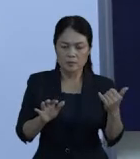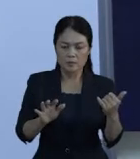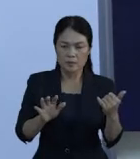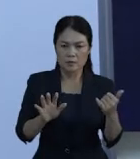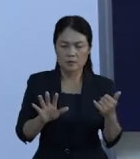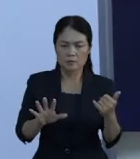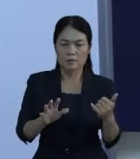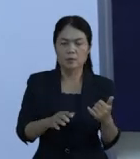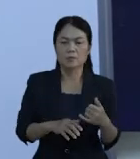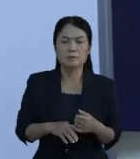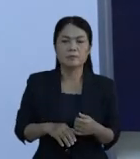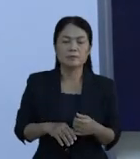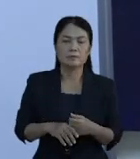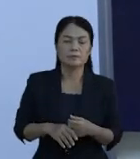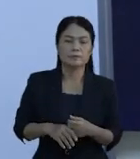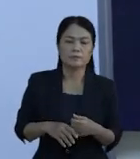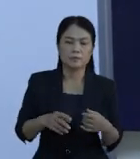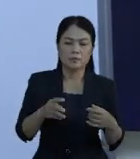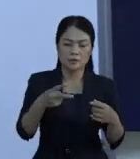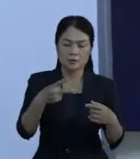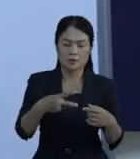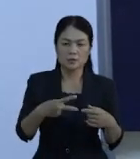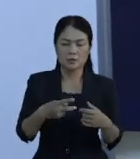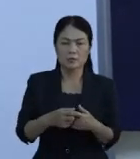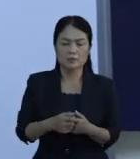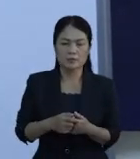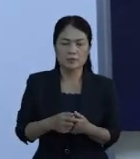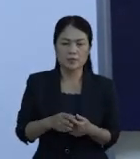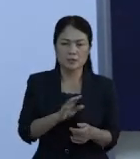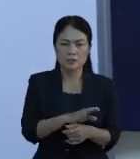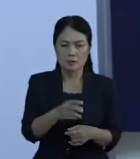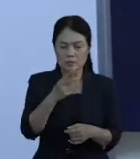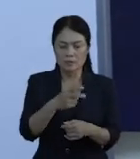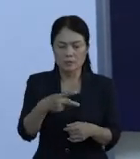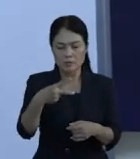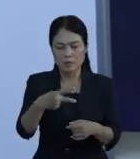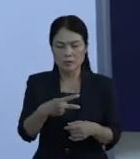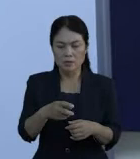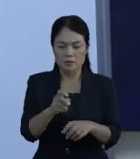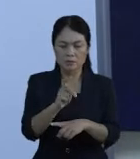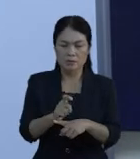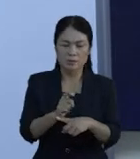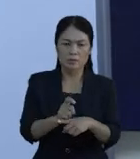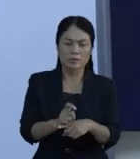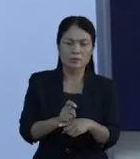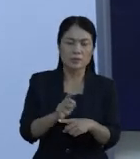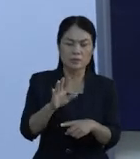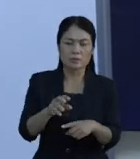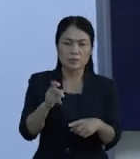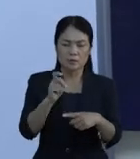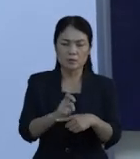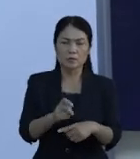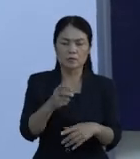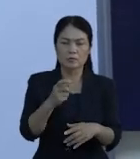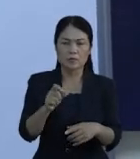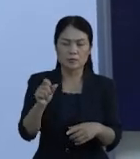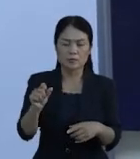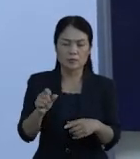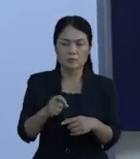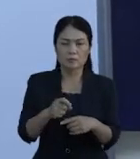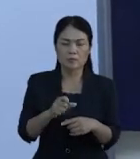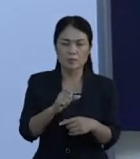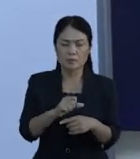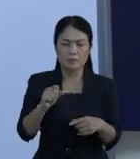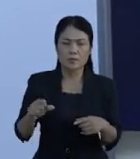đã pram muối thông chiến chiến pram chứng dương con mới từng ọc nè pram muối nó tung ấy hay từng pram nó tung ấy bà rí đọc rồi